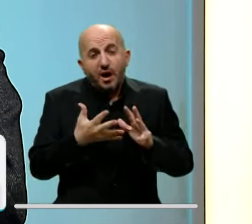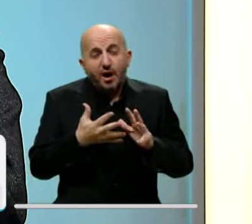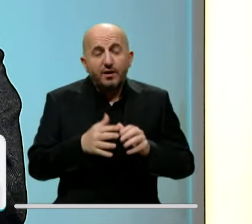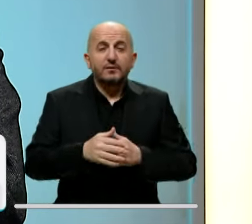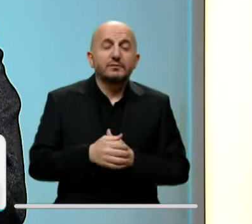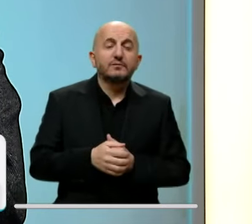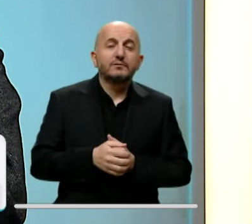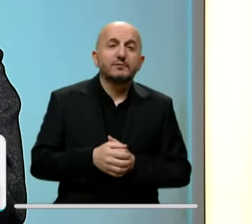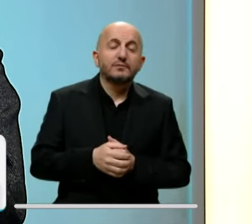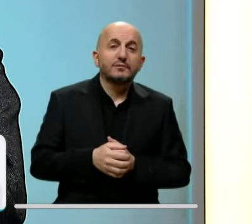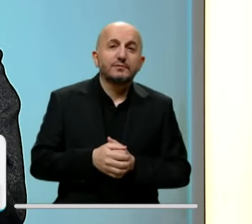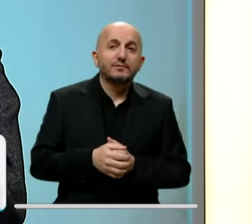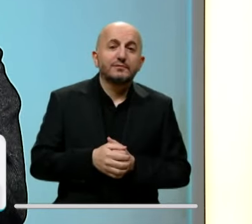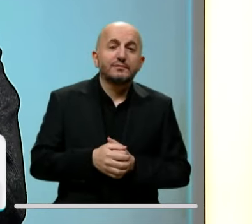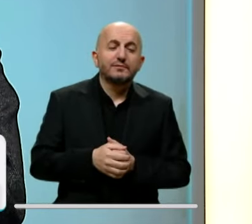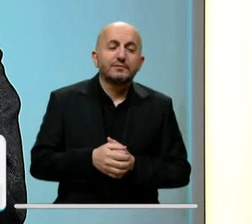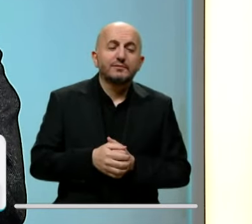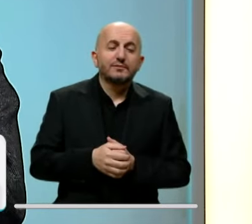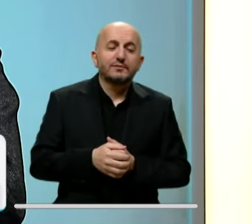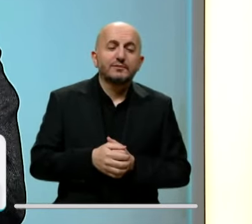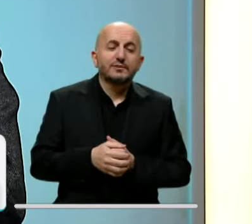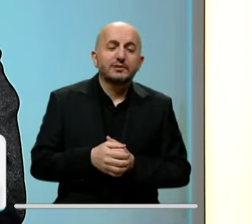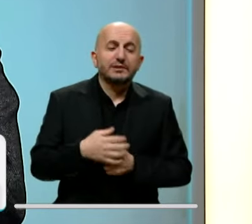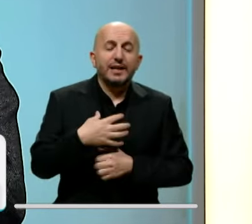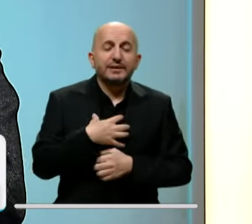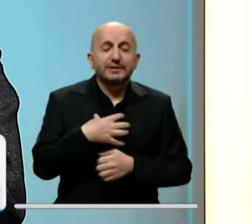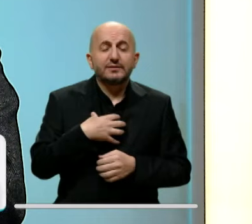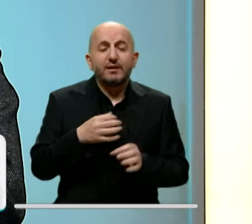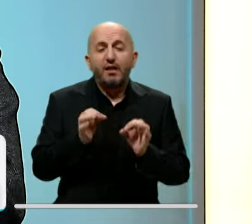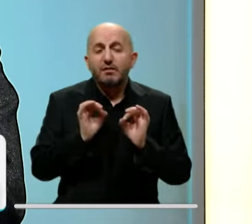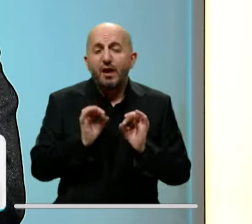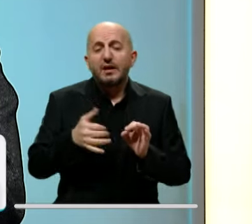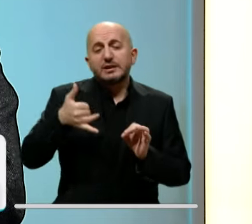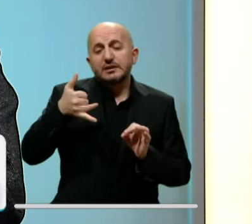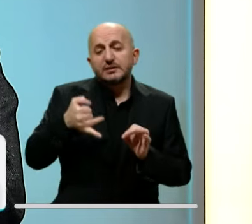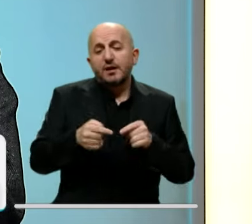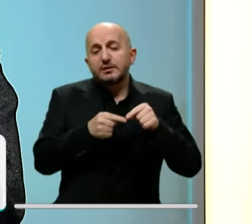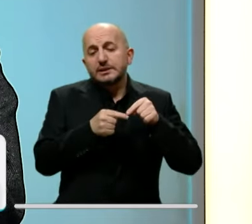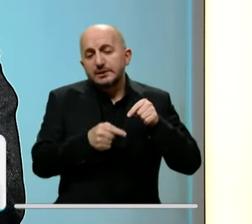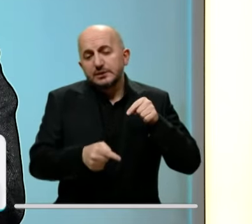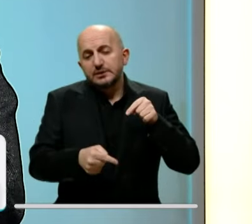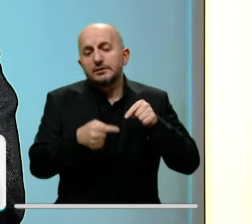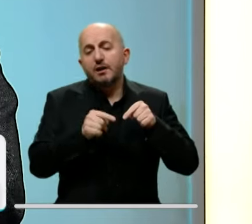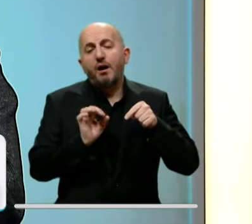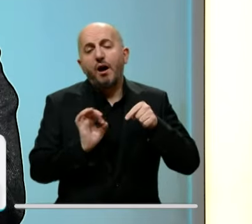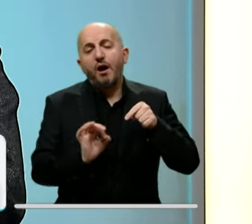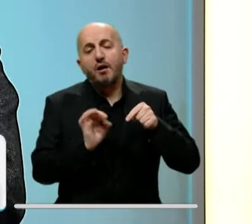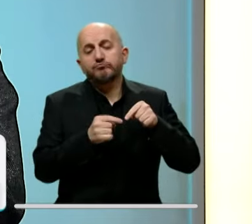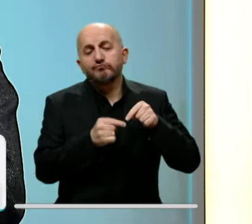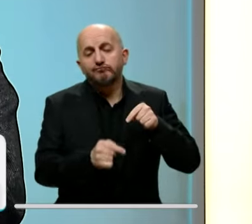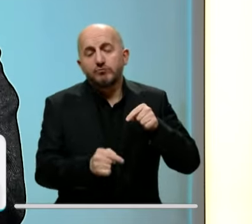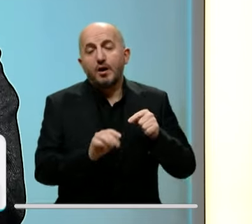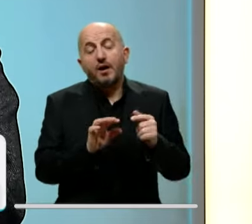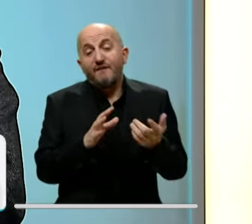bevl denildiği üzere Yani kendisinden devamlı bir idrar akıntısı meydana gelmesi gibi